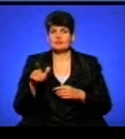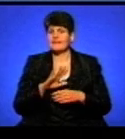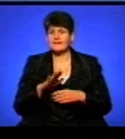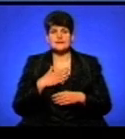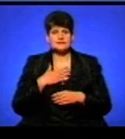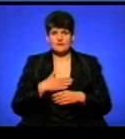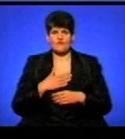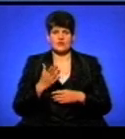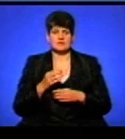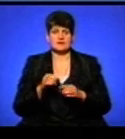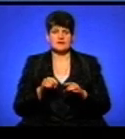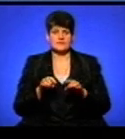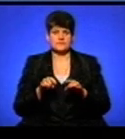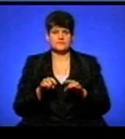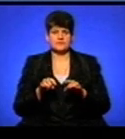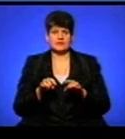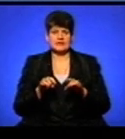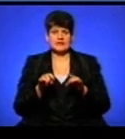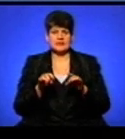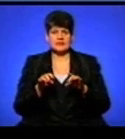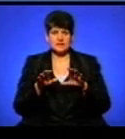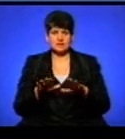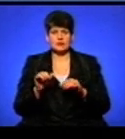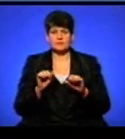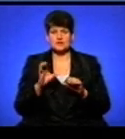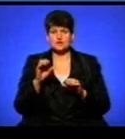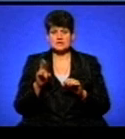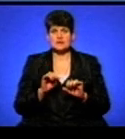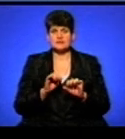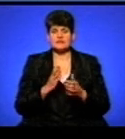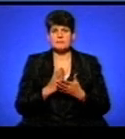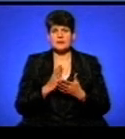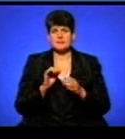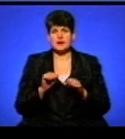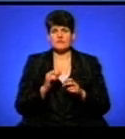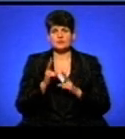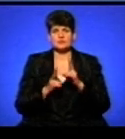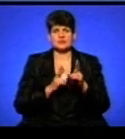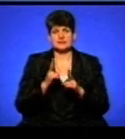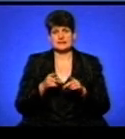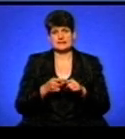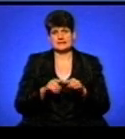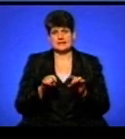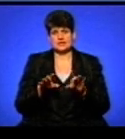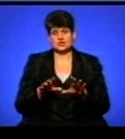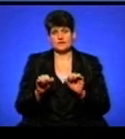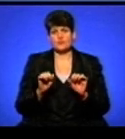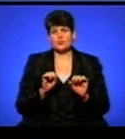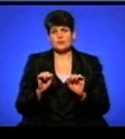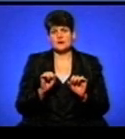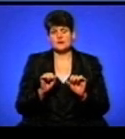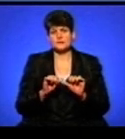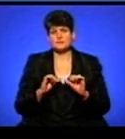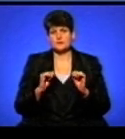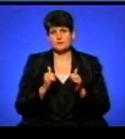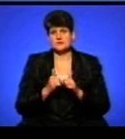рішенням управління соціального захисту, вона має право також оскаржити це рішення в